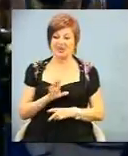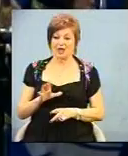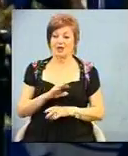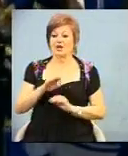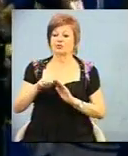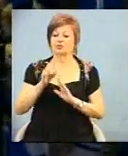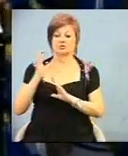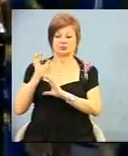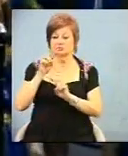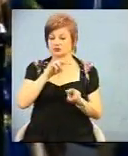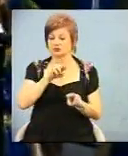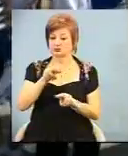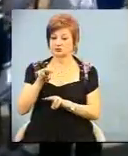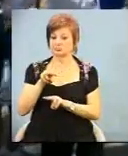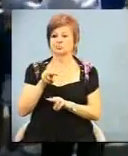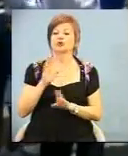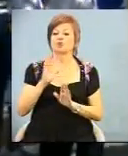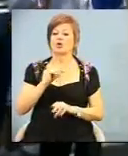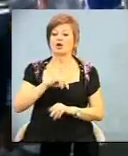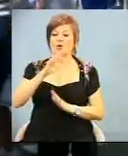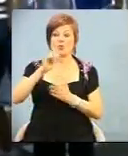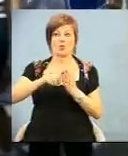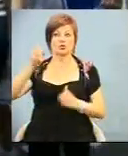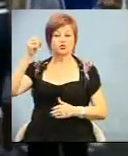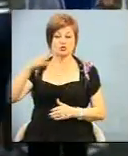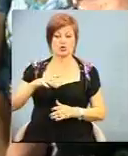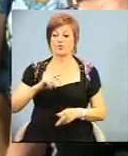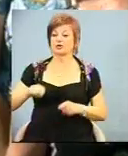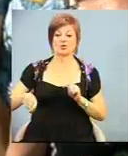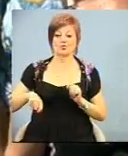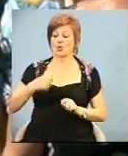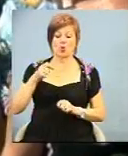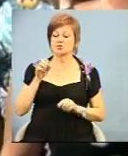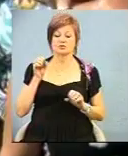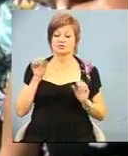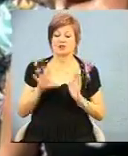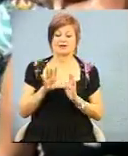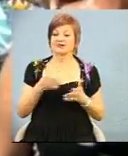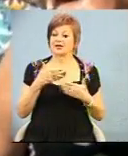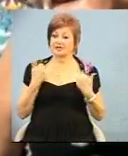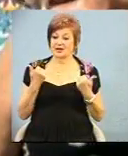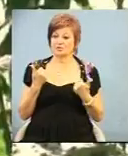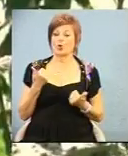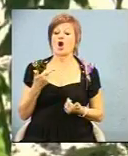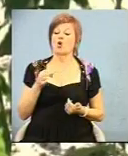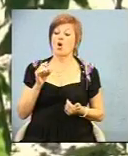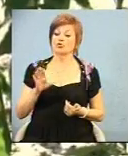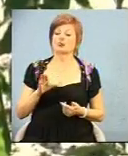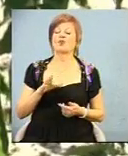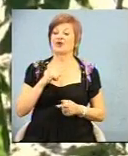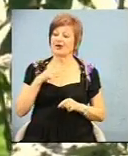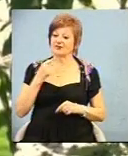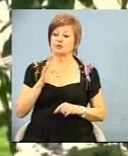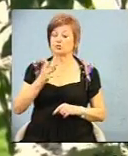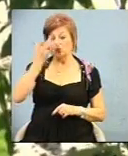камерами спостереження. Вона працює виключно від сонця, тож не несе збитків «Міськсвітлу». Директор підприємства Валерій Горлов каже, працюватиме не